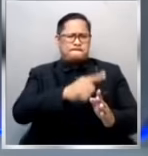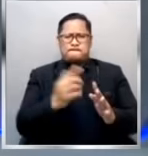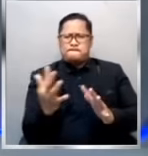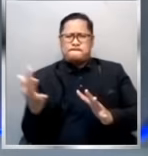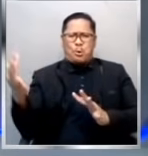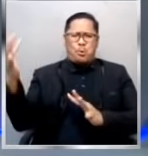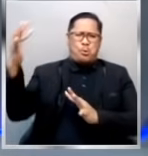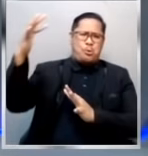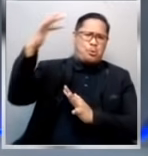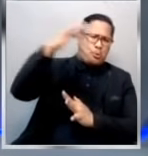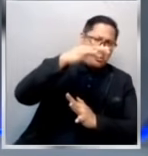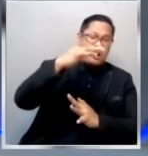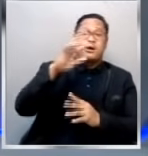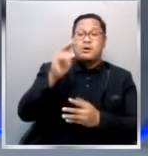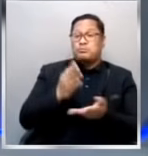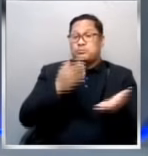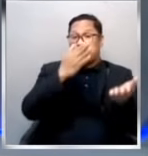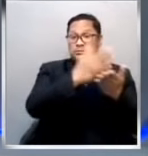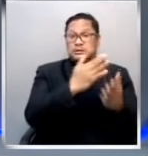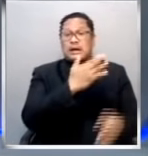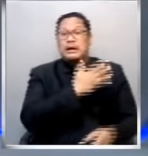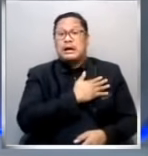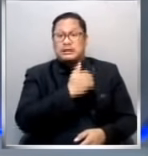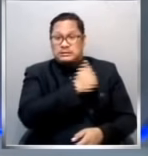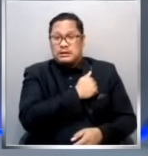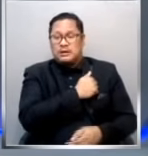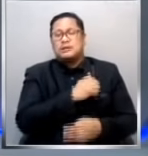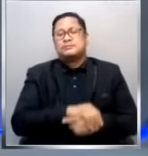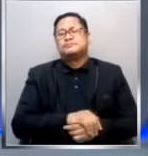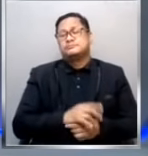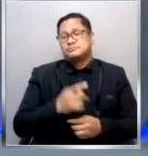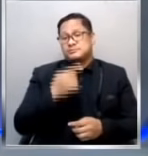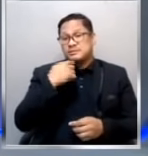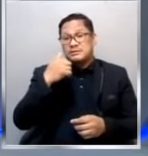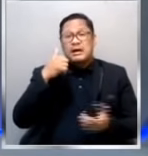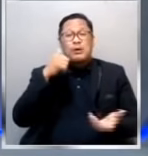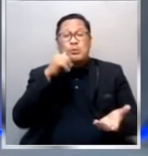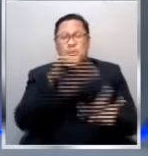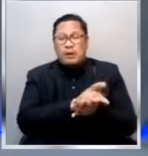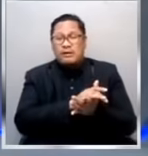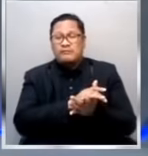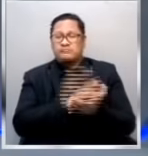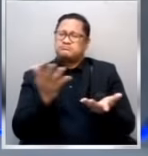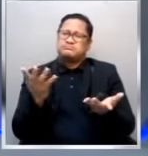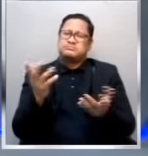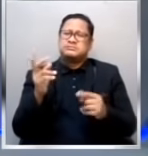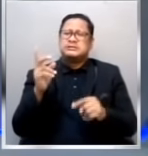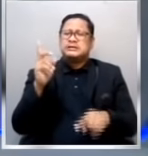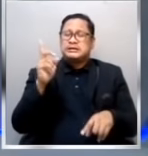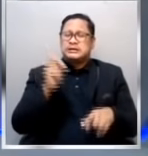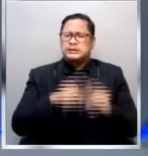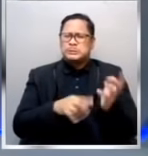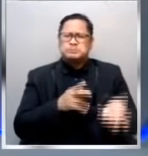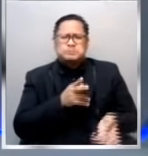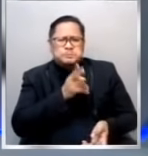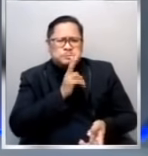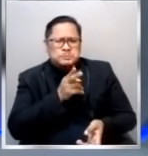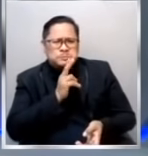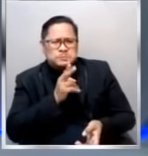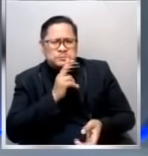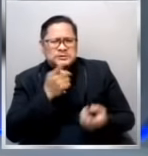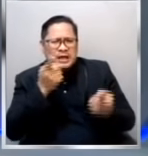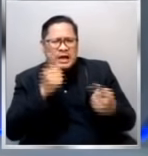habang papuntang Canada. Ang misis ng nasawing seaman hindi raw maiwasang magduda sa naging pamamalakad sa